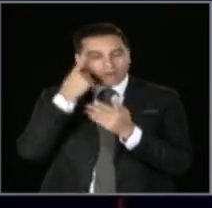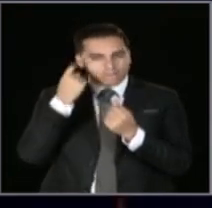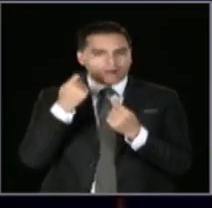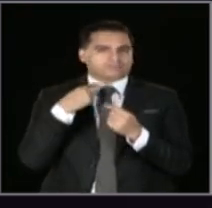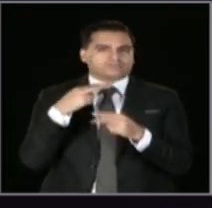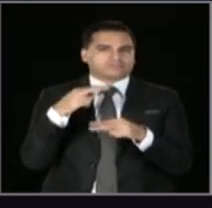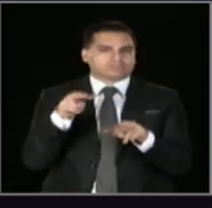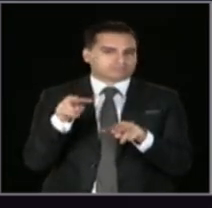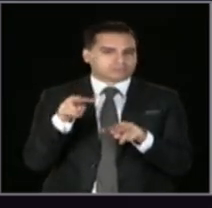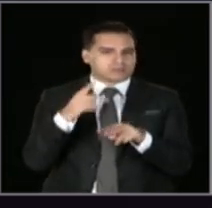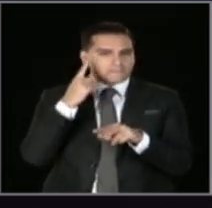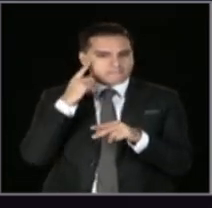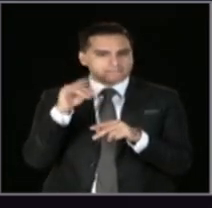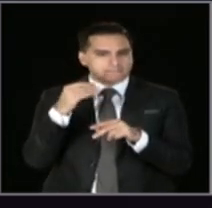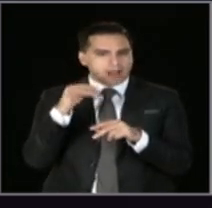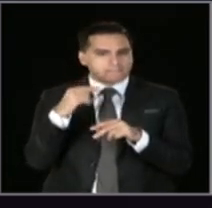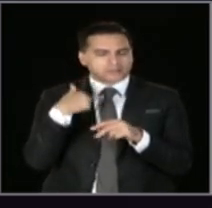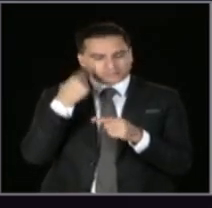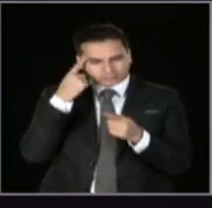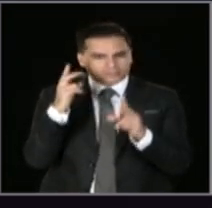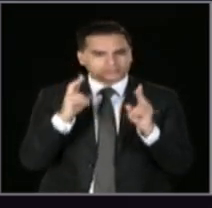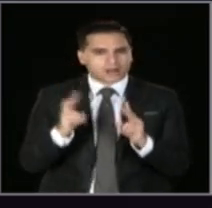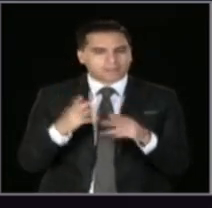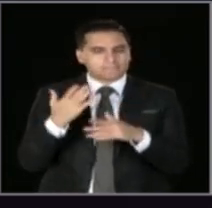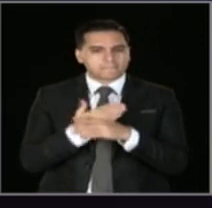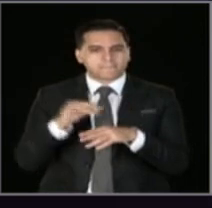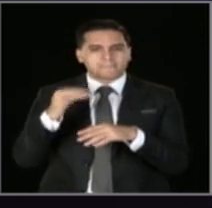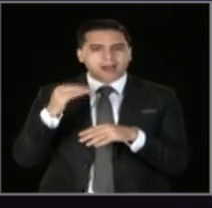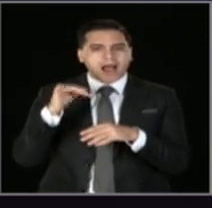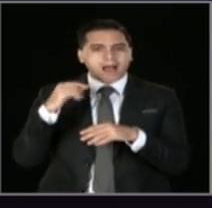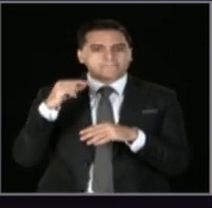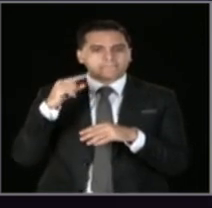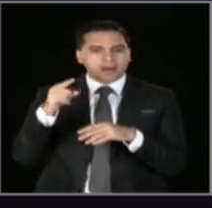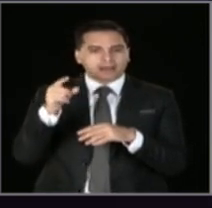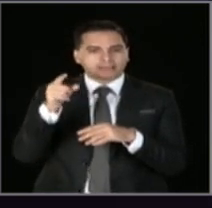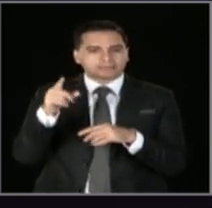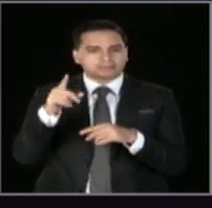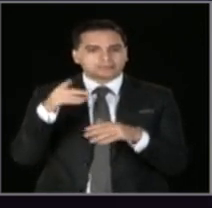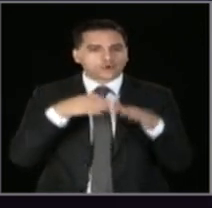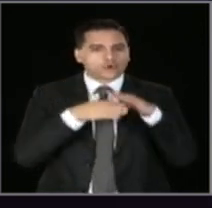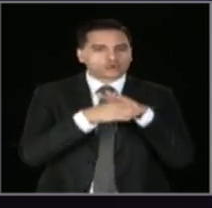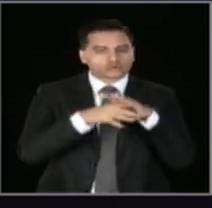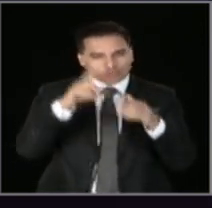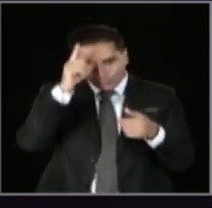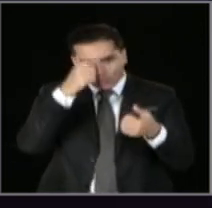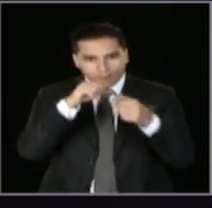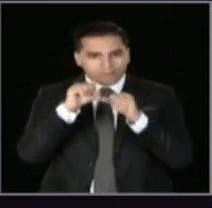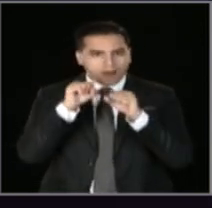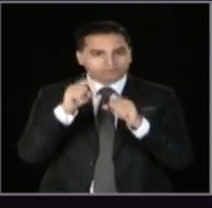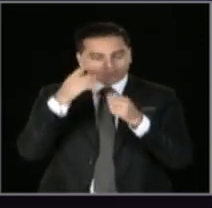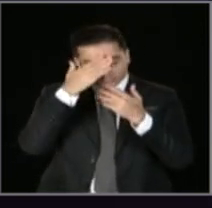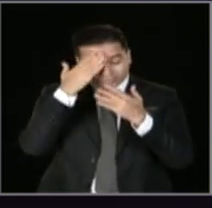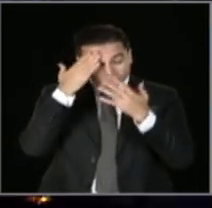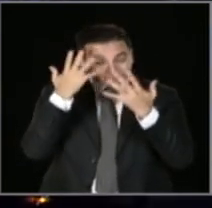ولما سمعت محمد استغربت. يعني إيه واحد زي محمد حسن مرسي عنده